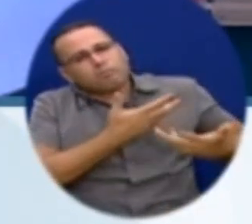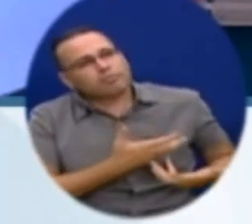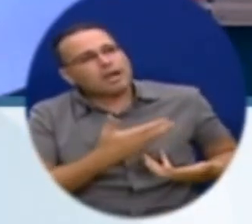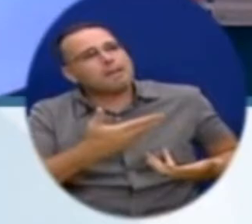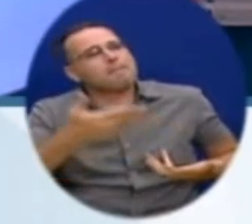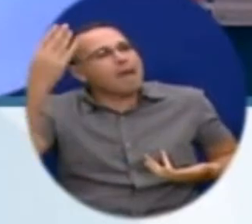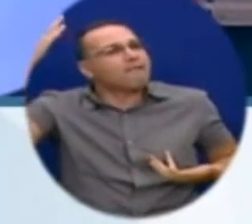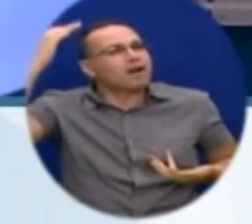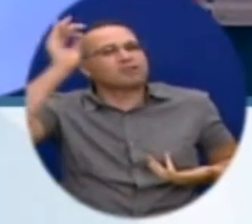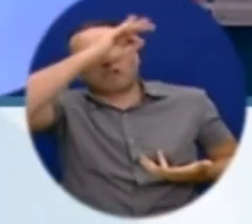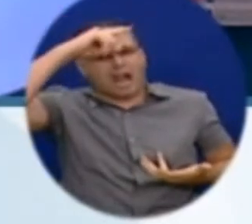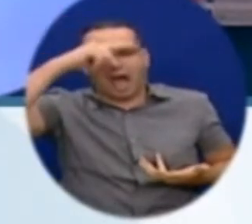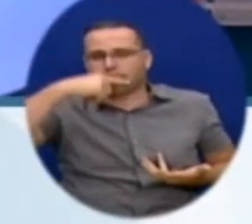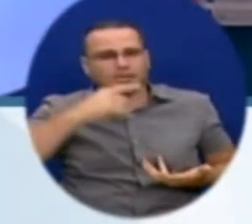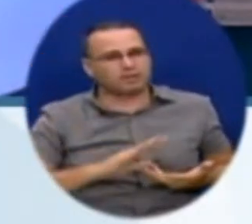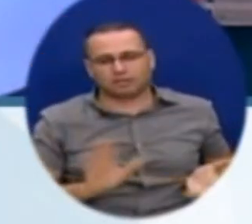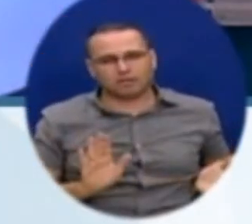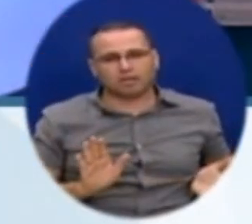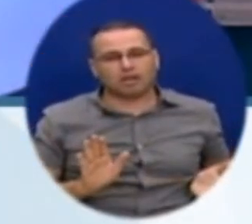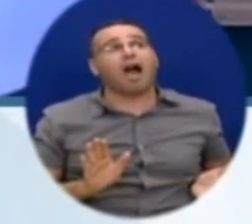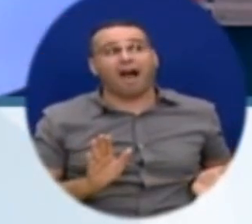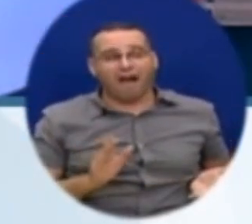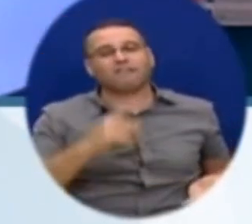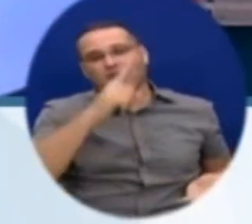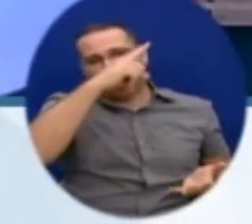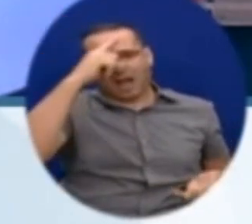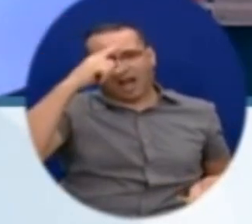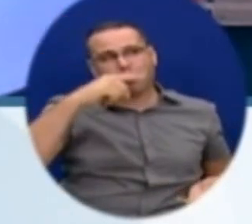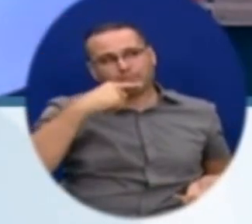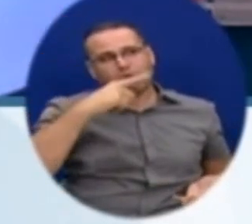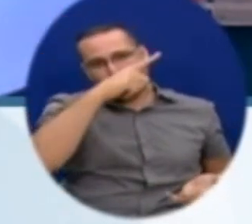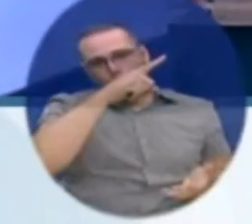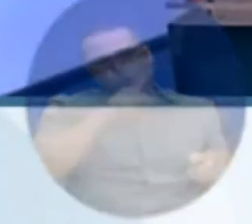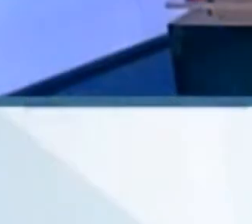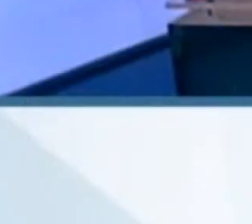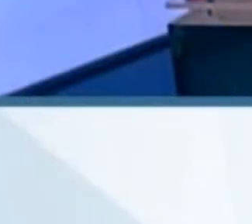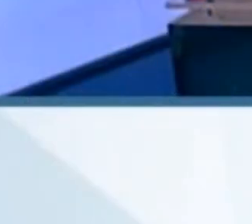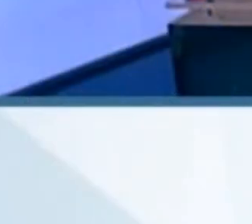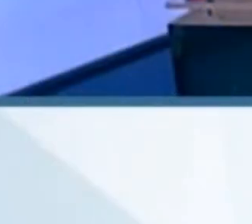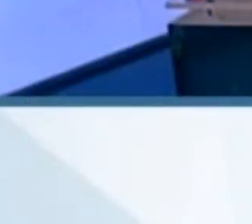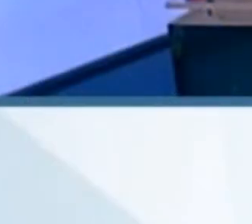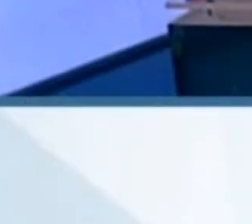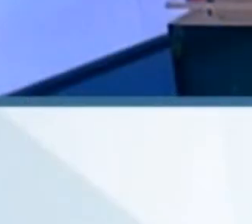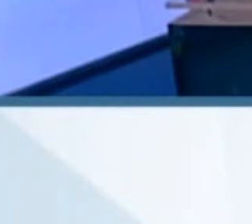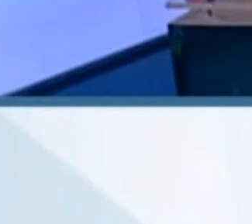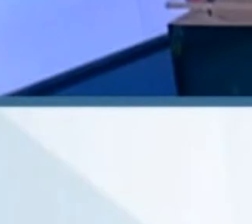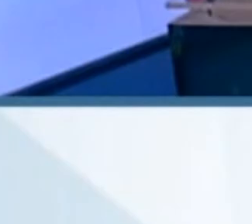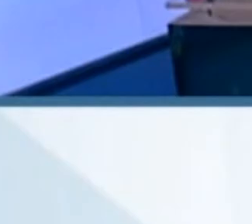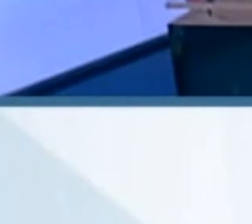של אבא. אבל לכן הוא היה באיזשהו סוג של פוסט טראומה.